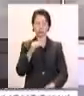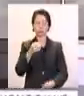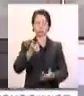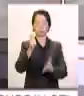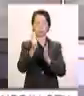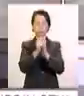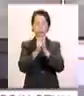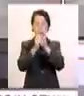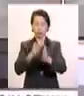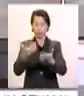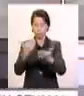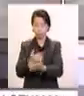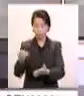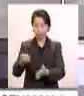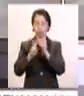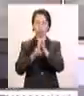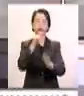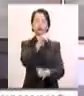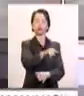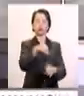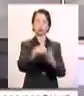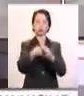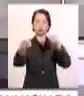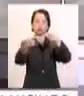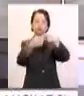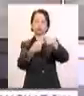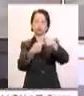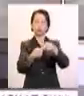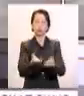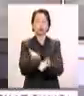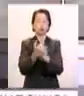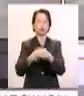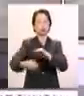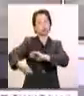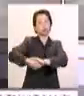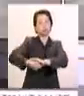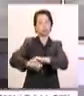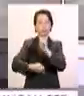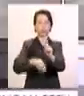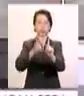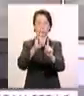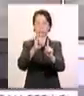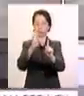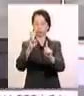Peguam baru itu akan mewakilinya dalam kes pertuduhan meminta rasuah